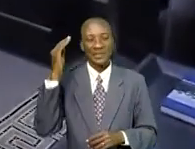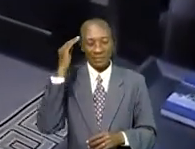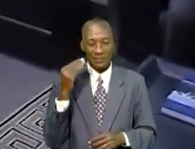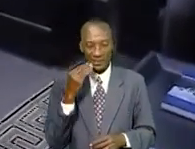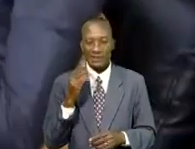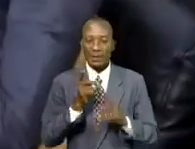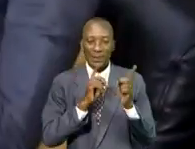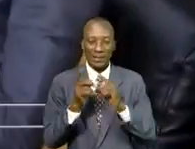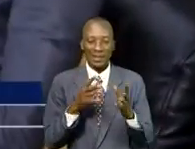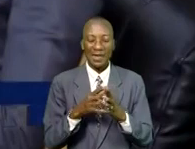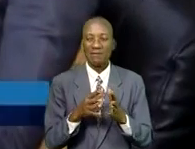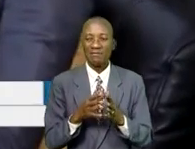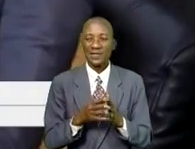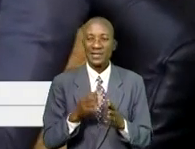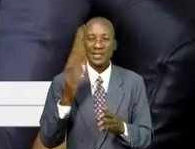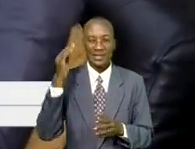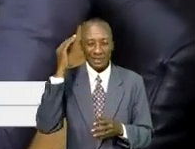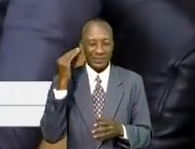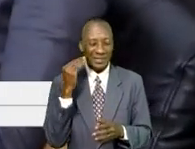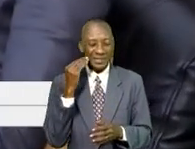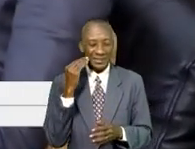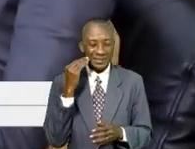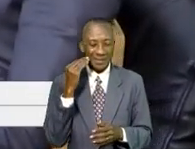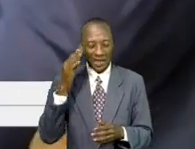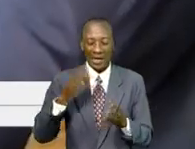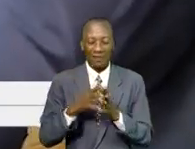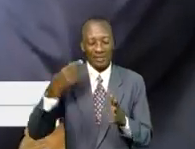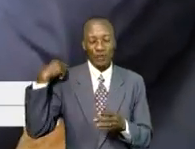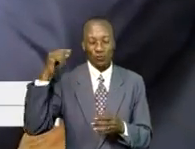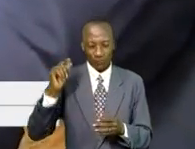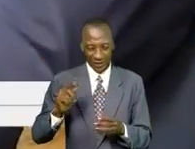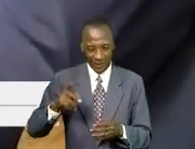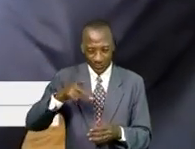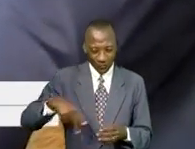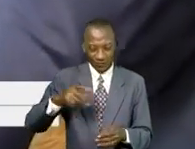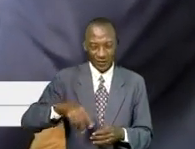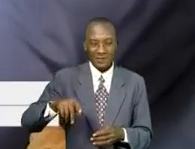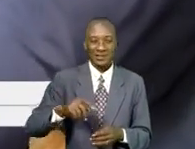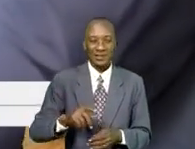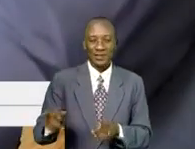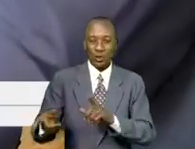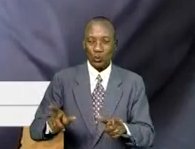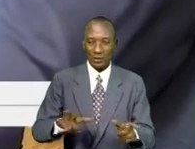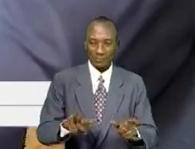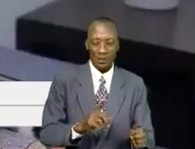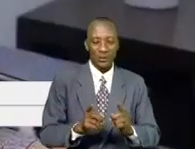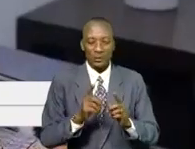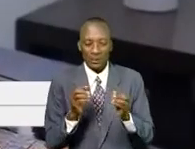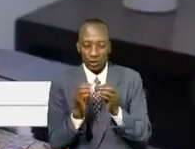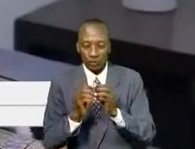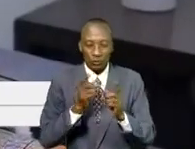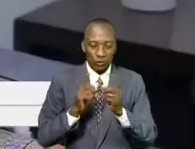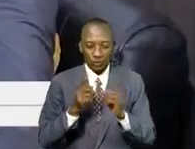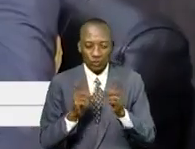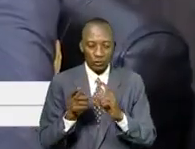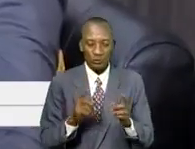Lualaba, Fifi Masuka, pour que cette institution reçoive l'appui et qu'elle soit autonome en vue de